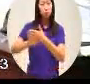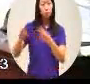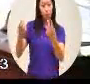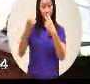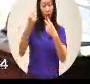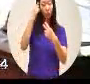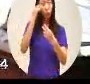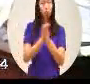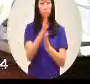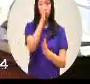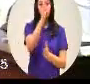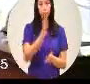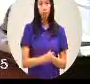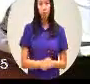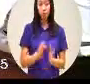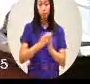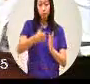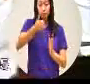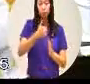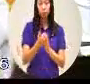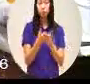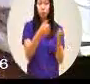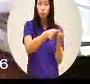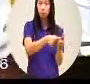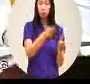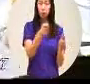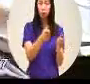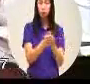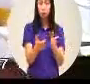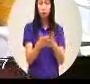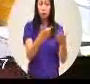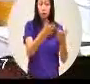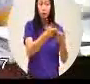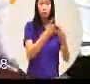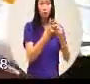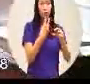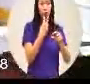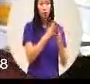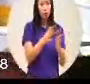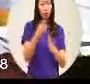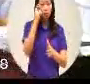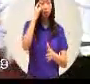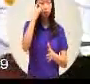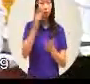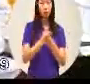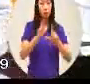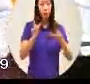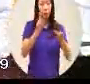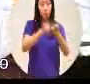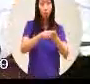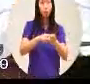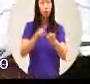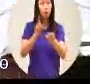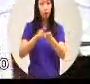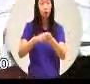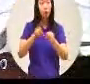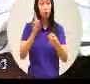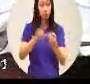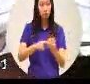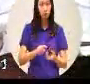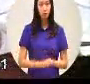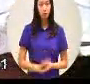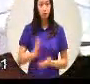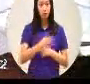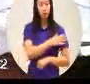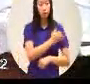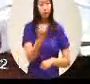哦。局长讲的，其实你是配合中央的理念，哈、哦。大方向那个是对的齁、哦。啊陈